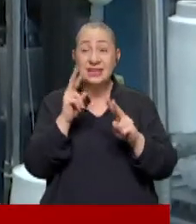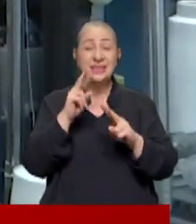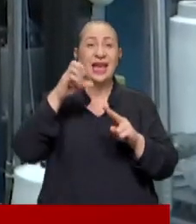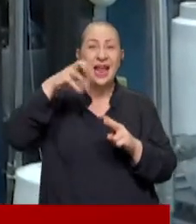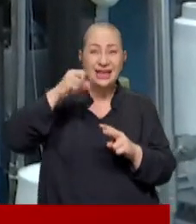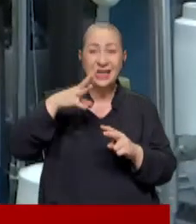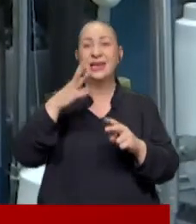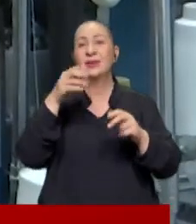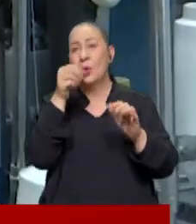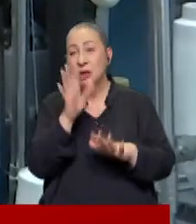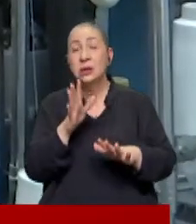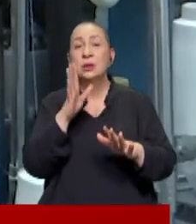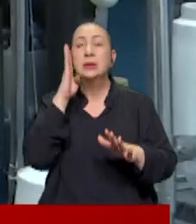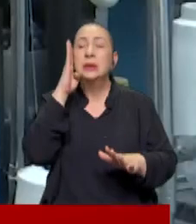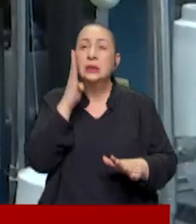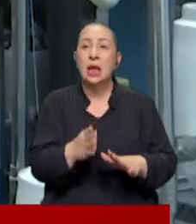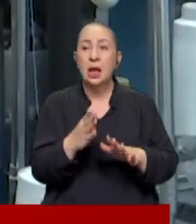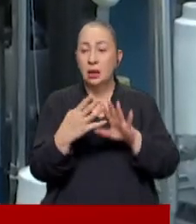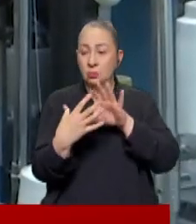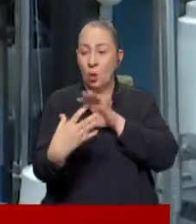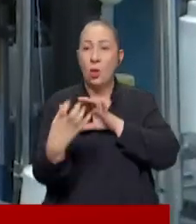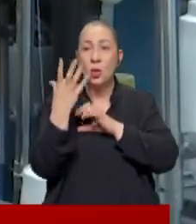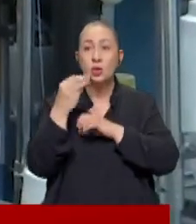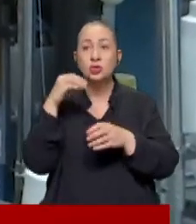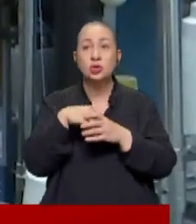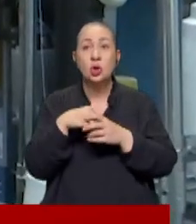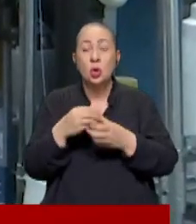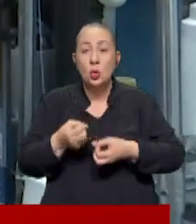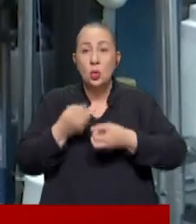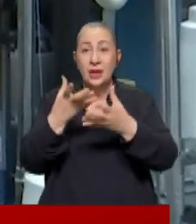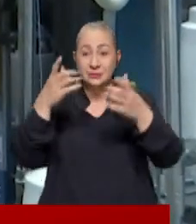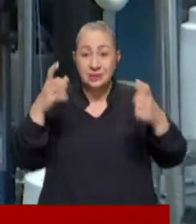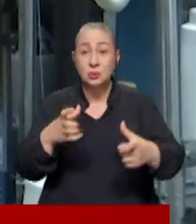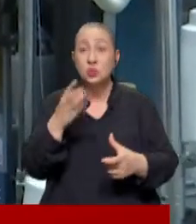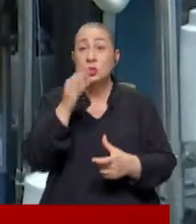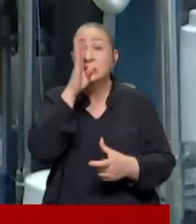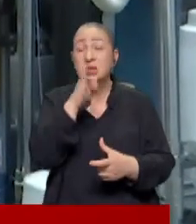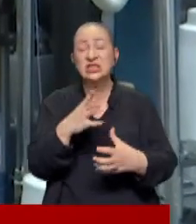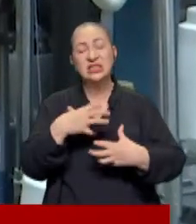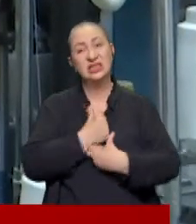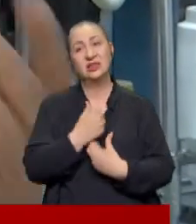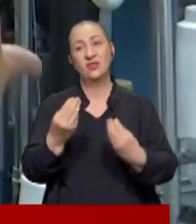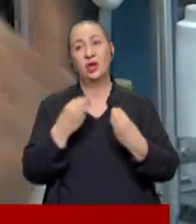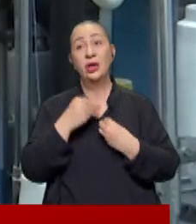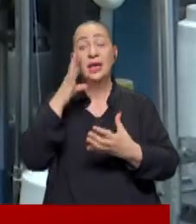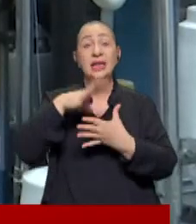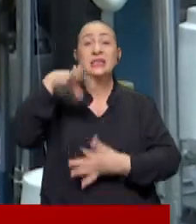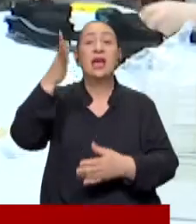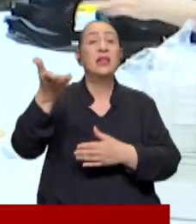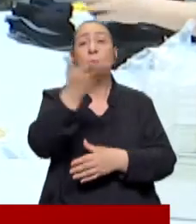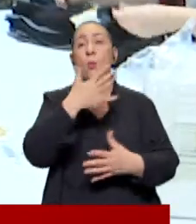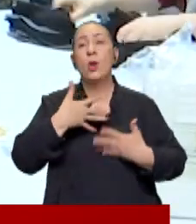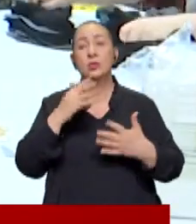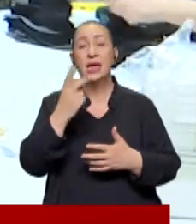benzer gelen zamlar direktmen yansıdığı için üretim sahasında çok ciddi anlamda sıkıntı yaratıyor. İnsanların moralleri